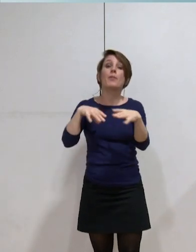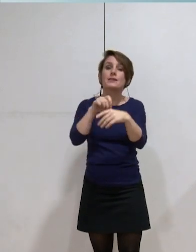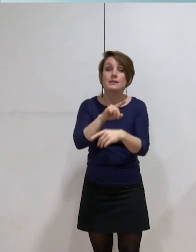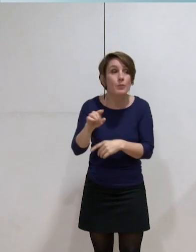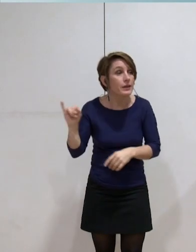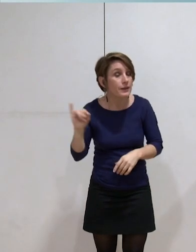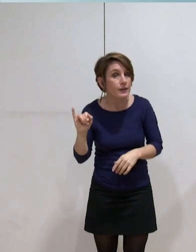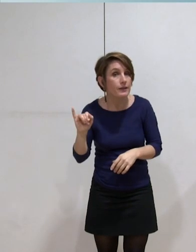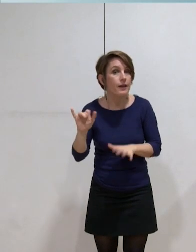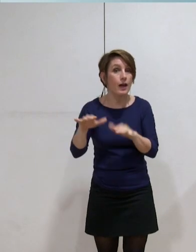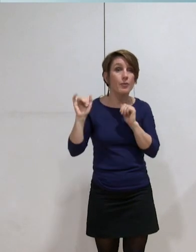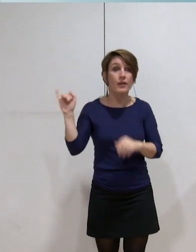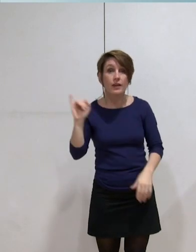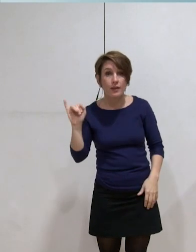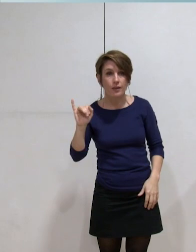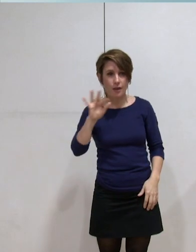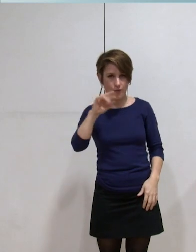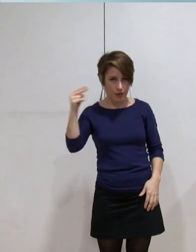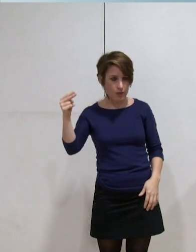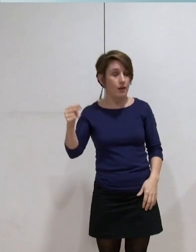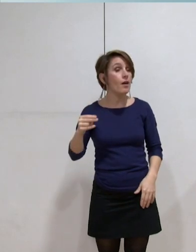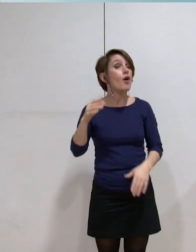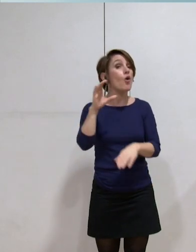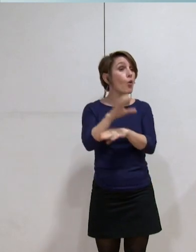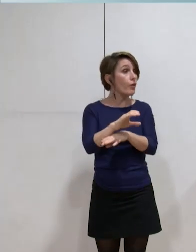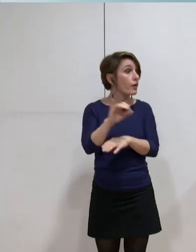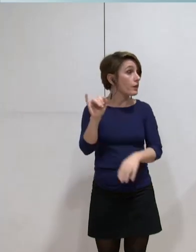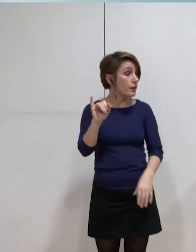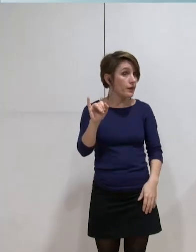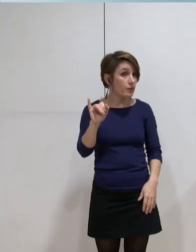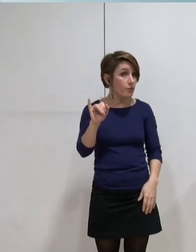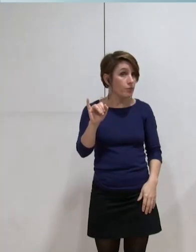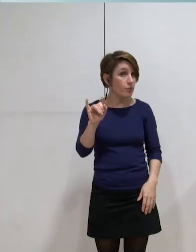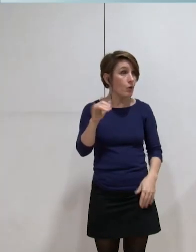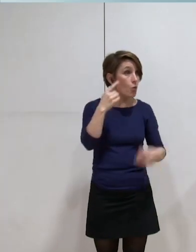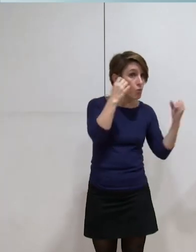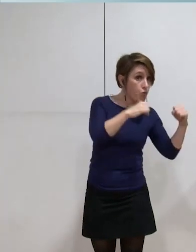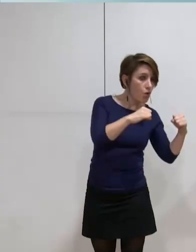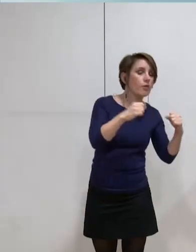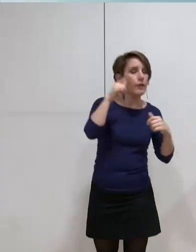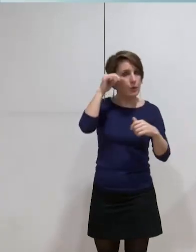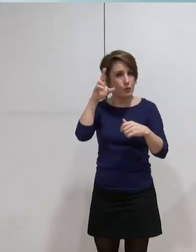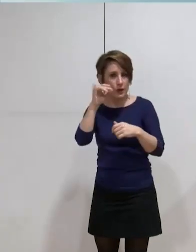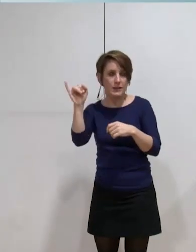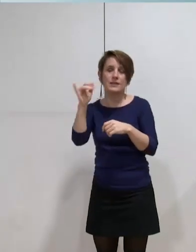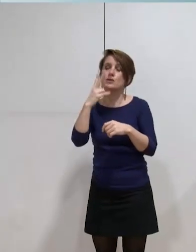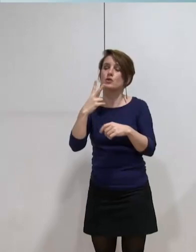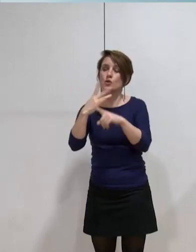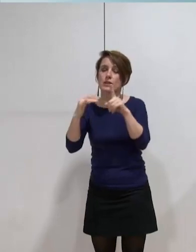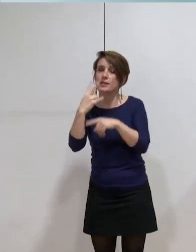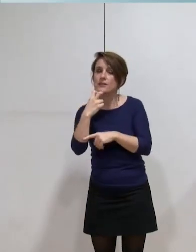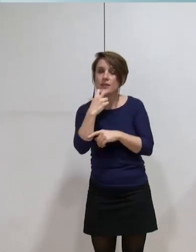part au vote qui s'abstient le Front National qui vote contre qui vote pour républicain UD société